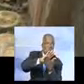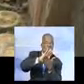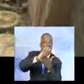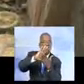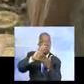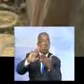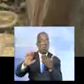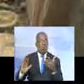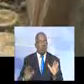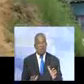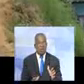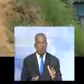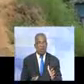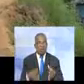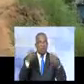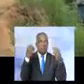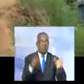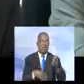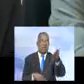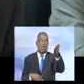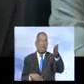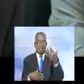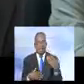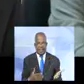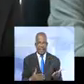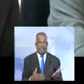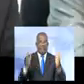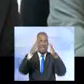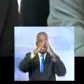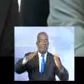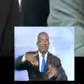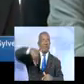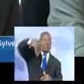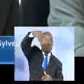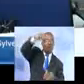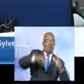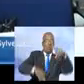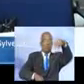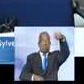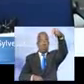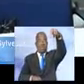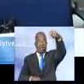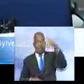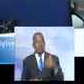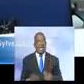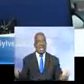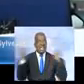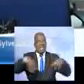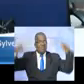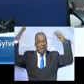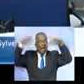dans 34 pays du monde sont concernées par ce programme. L'ONU Habitat entend offrir un meilleur cadre de vie